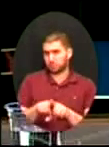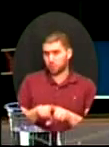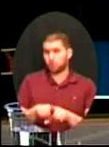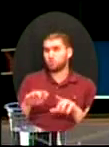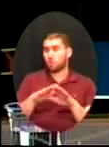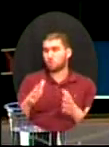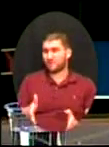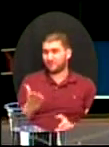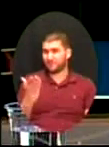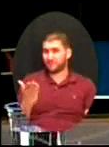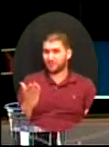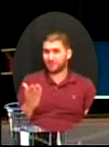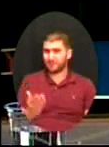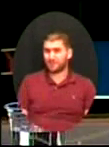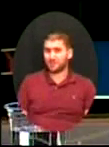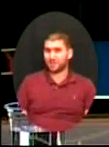שגוף